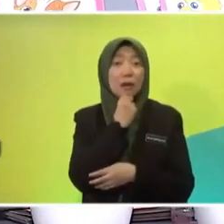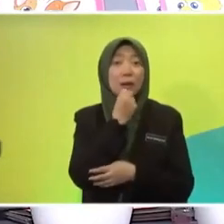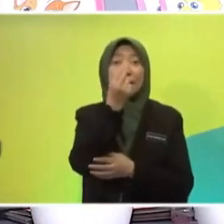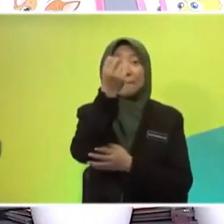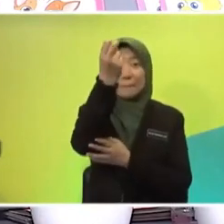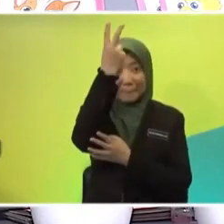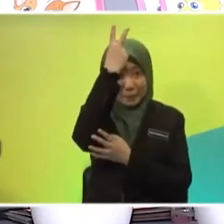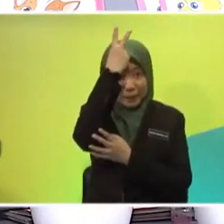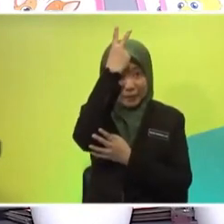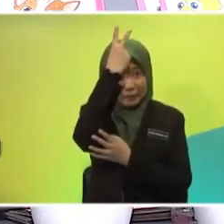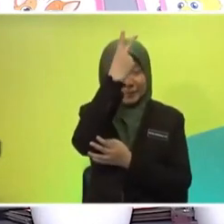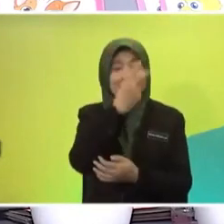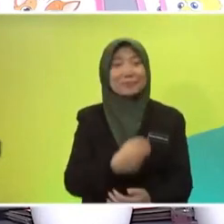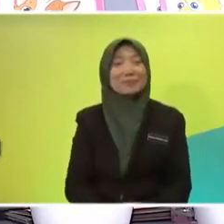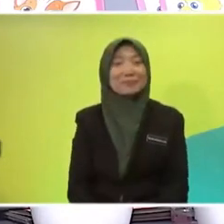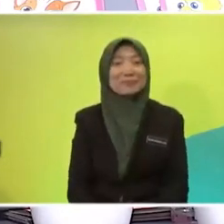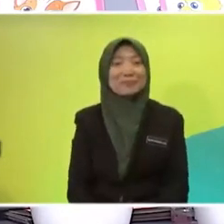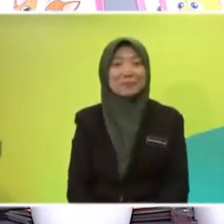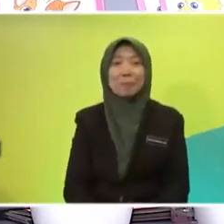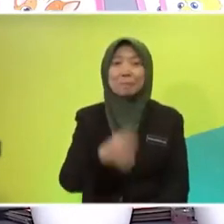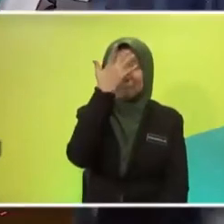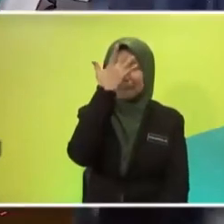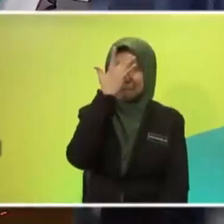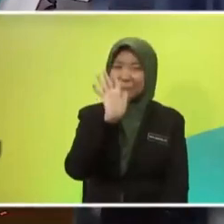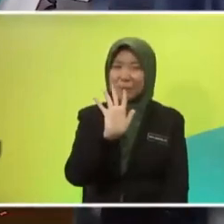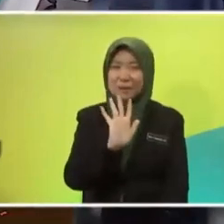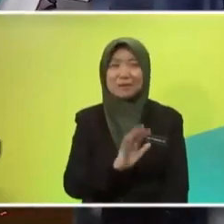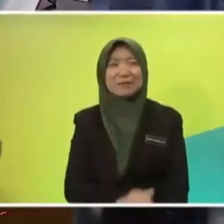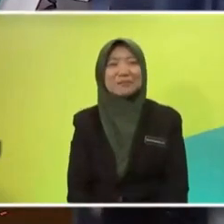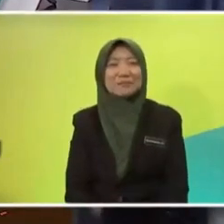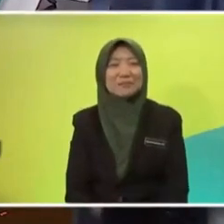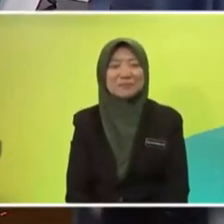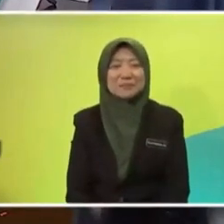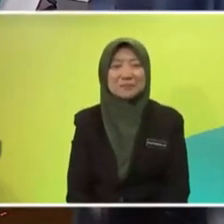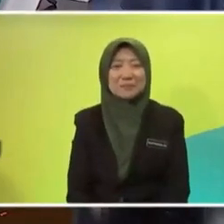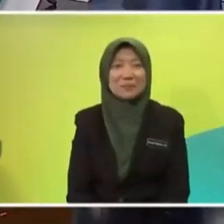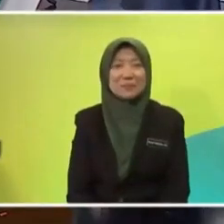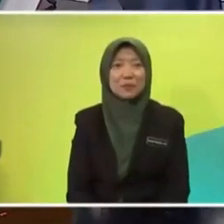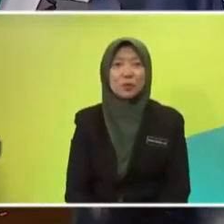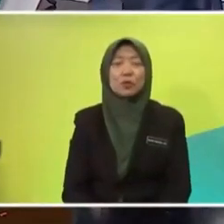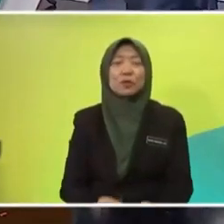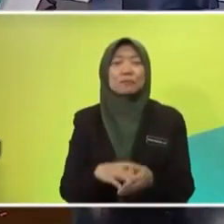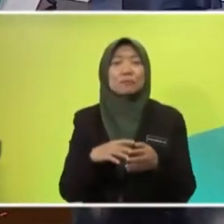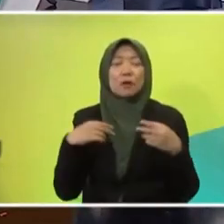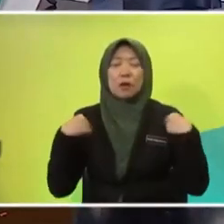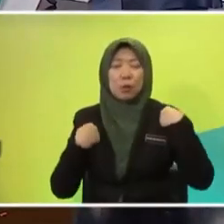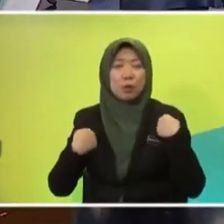Kambing. Kambing. Okey, pandai Kak Rina dan Cikgu Su. Okey, haiwan kita